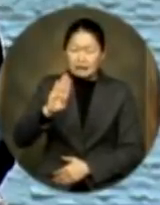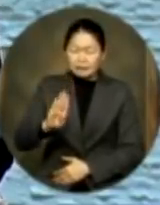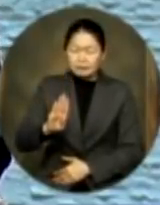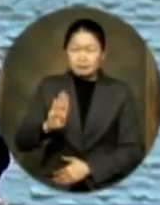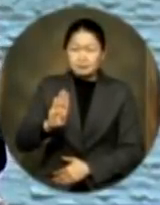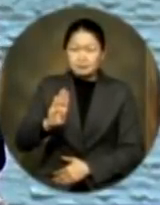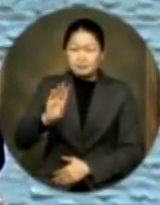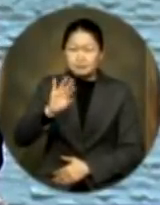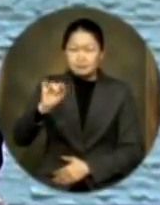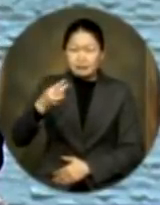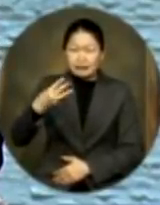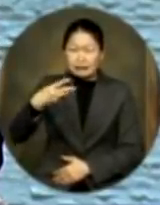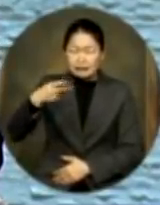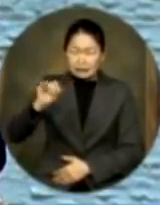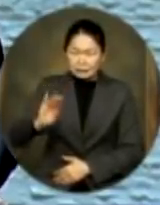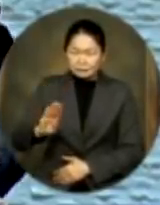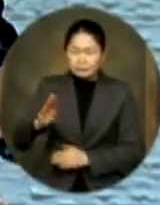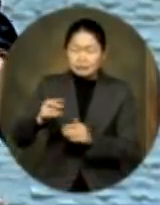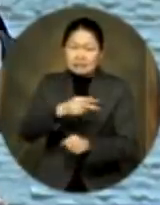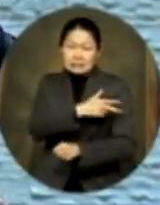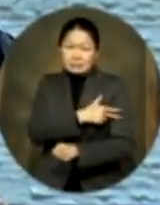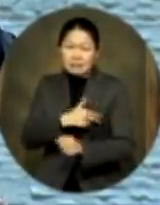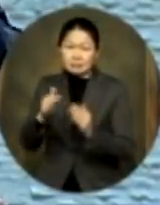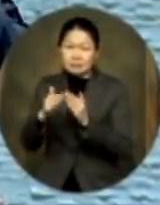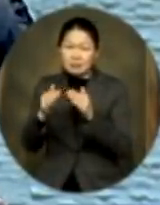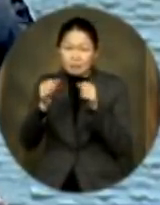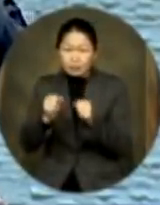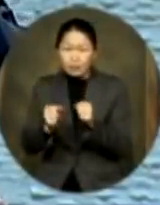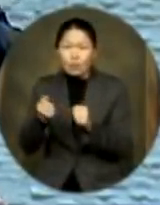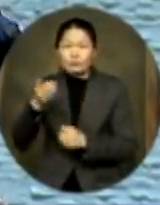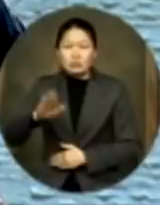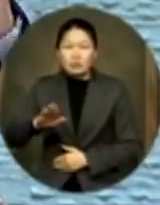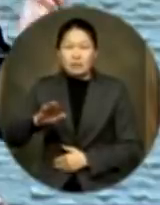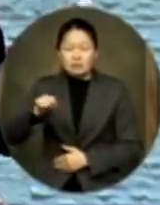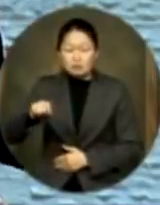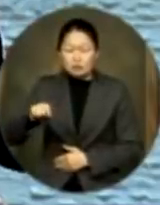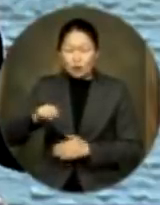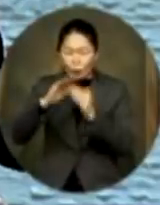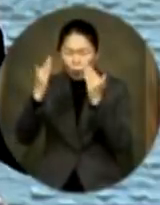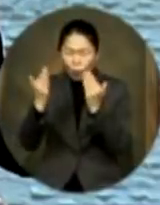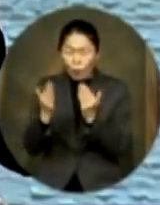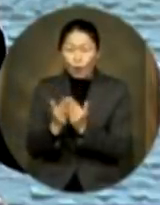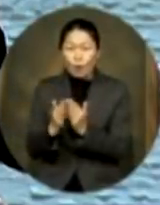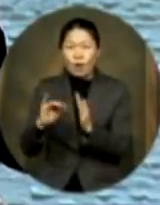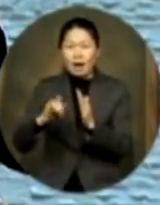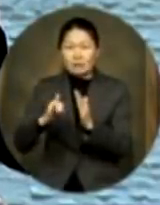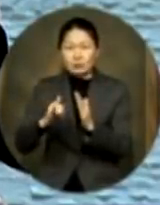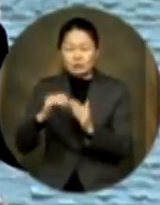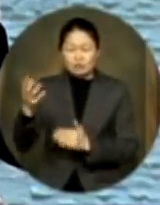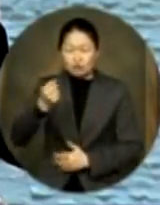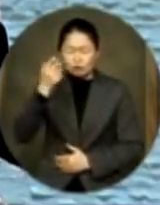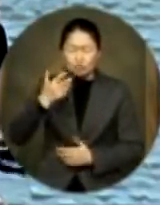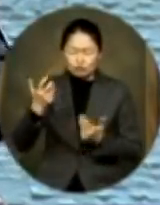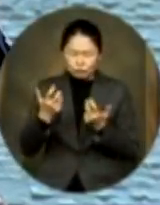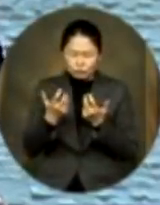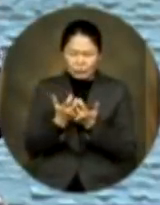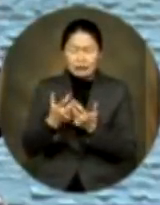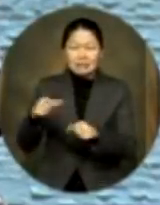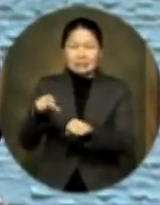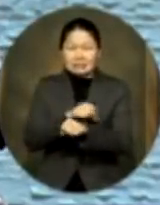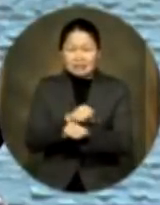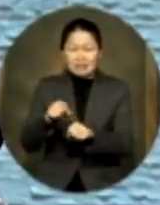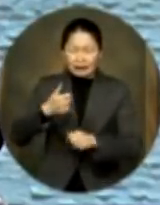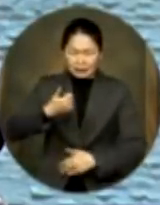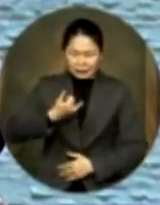거기서 머무는데 그 빌립 집사 님의 에 온 가족들의 다 성령 충만하고 듣기 달 내